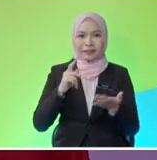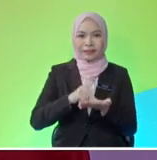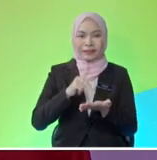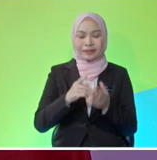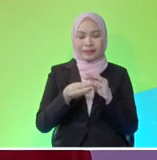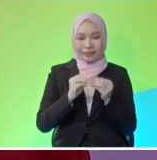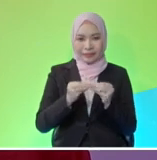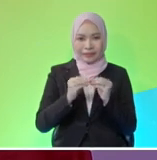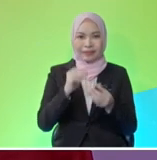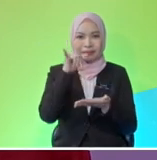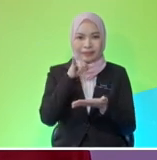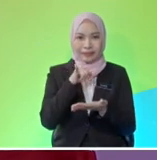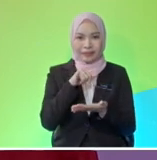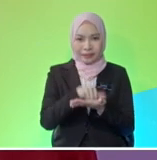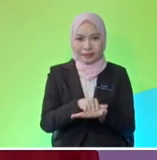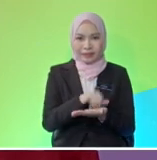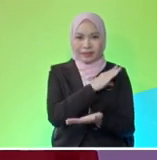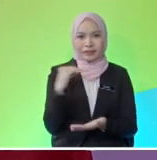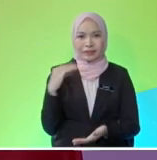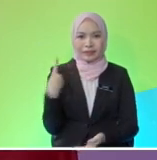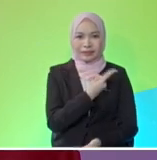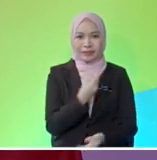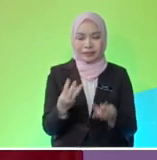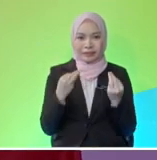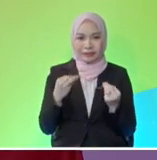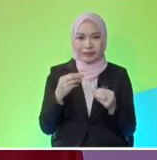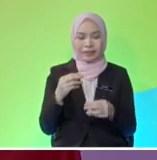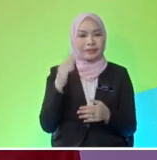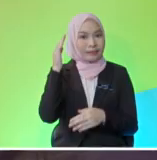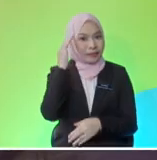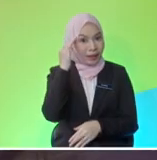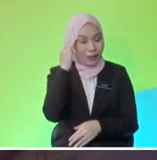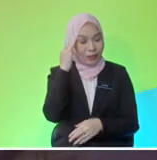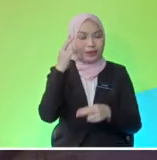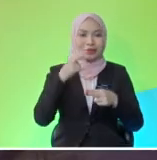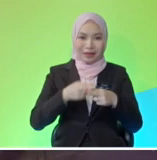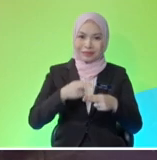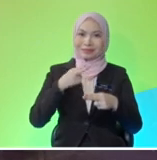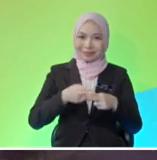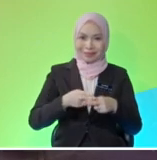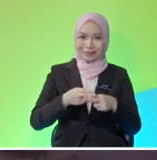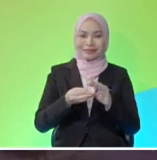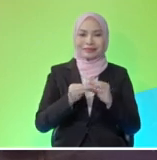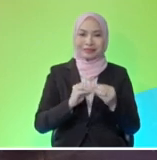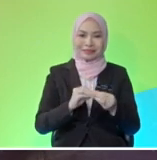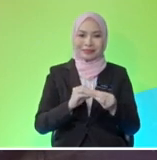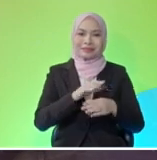ini dan kita nak tahu nama-nama nombor. Tapi kita nak belajar selepas ini cikgu, ya, boleh? Selepas ini.